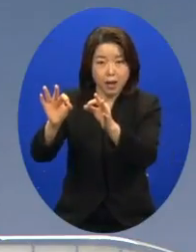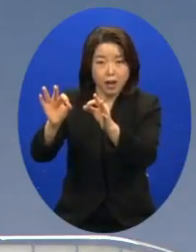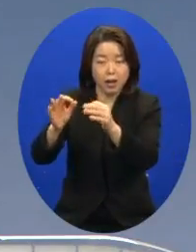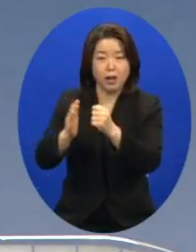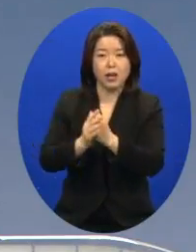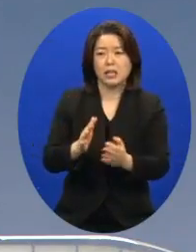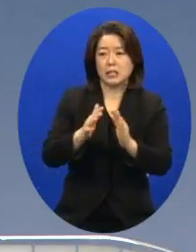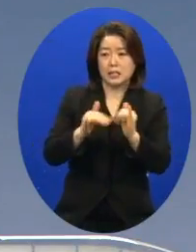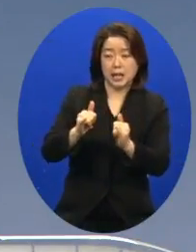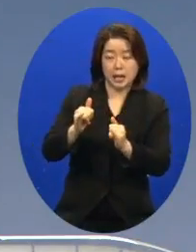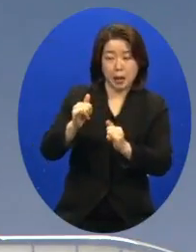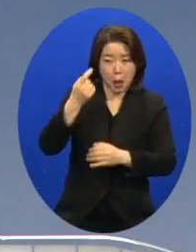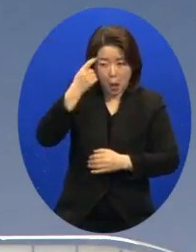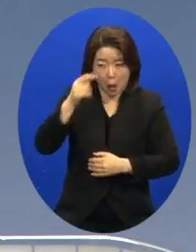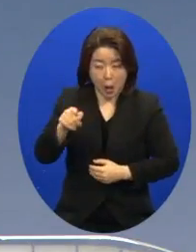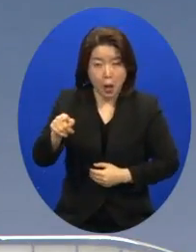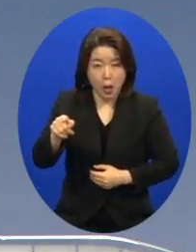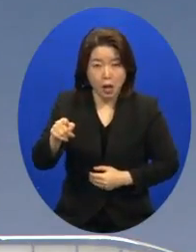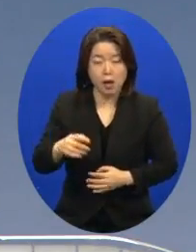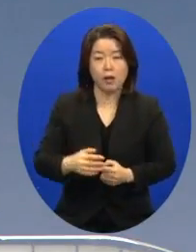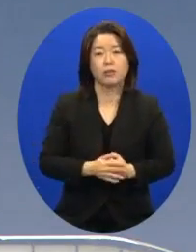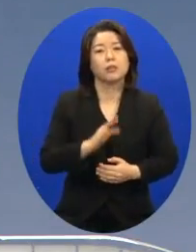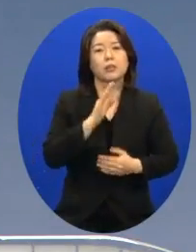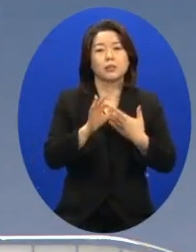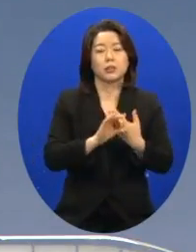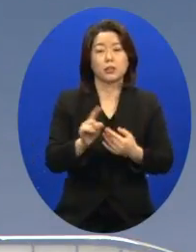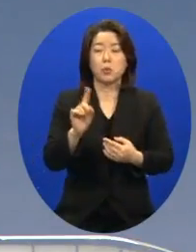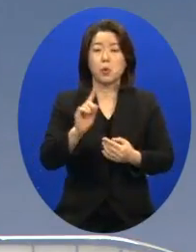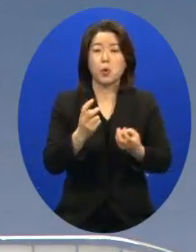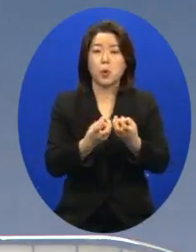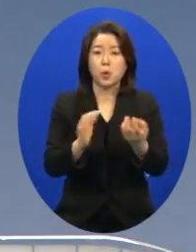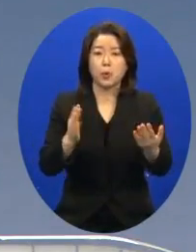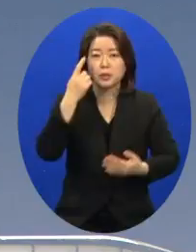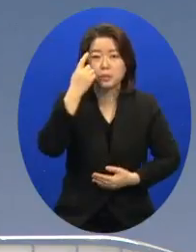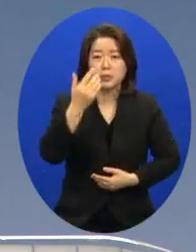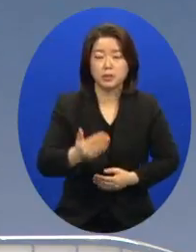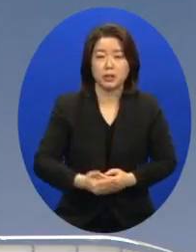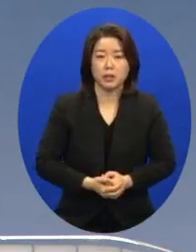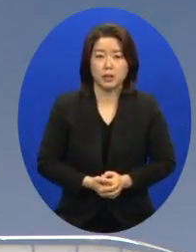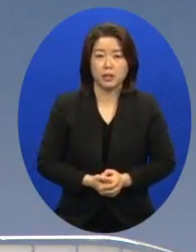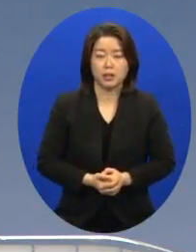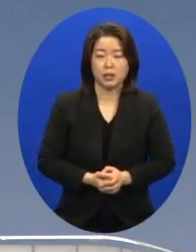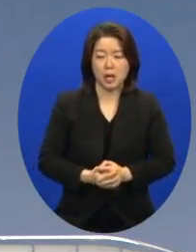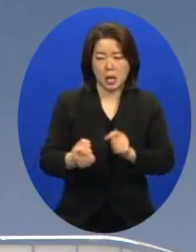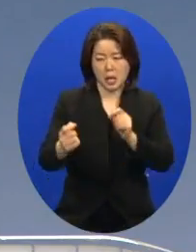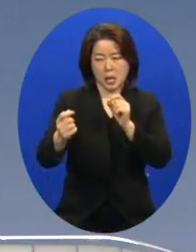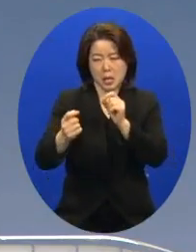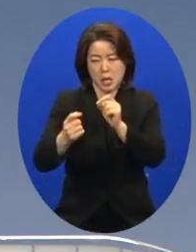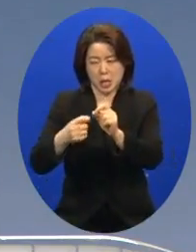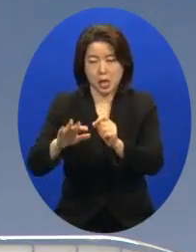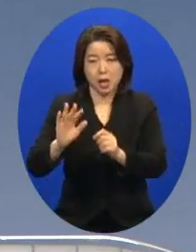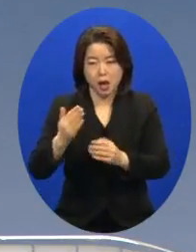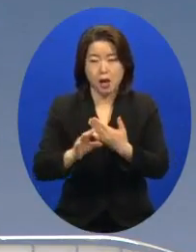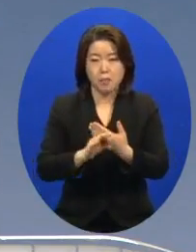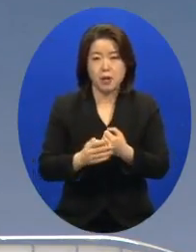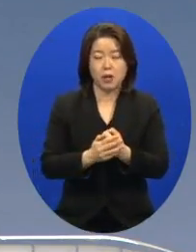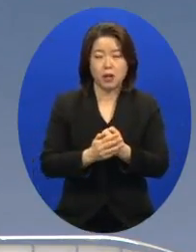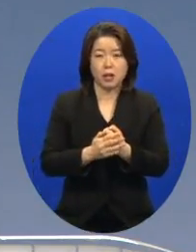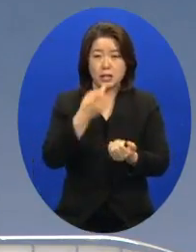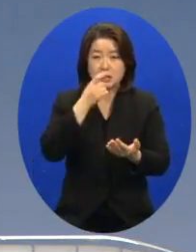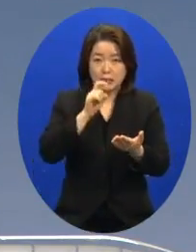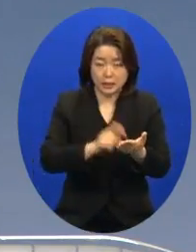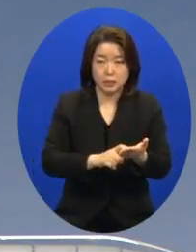사람만의 시가 하다보니까 그러면 어떻게 되는지 아십니까 얼마 안가면 금방